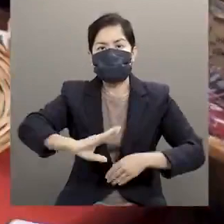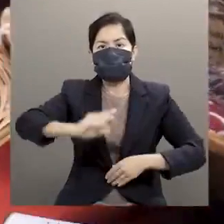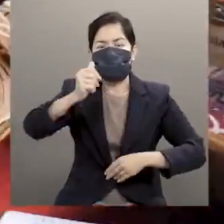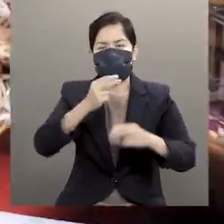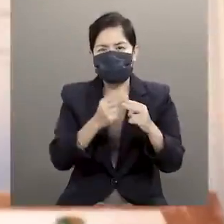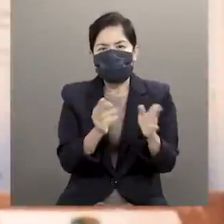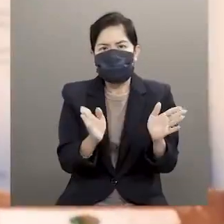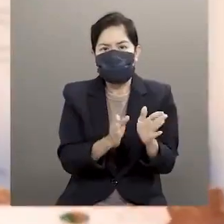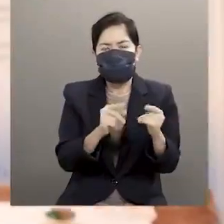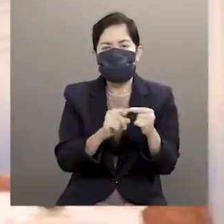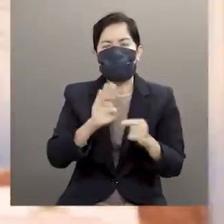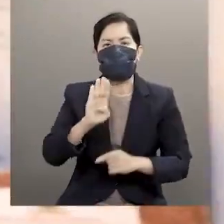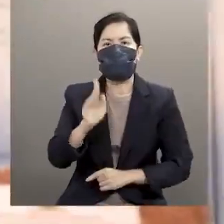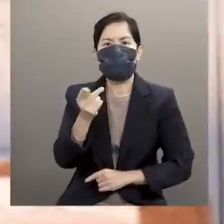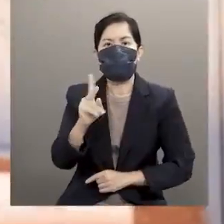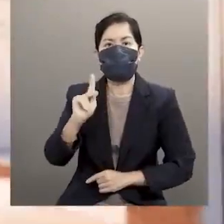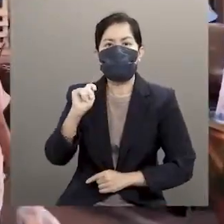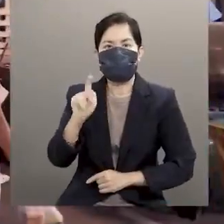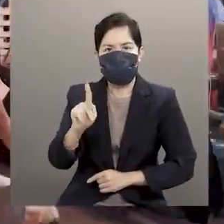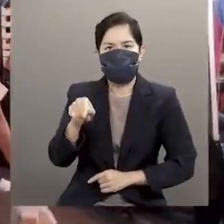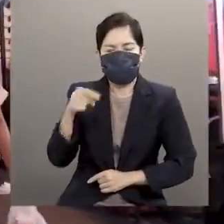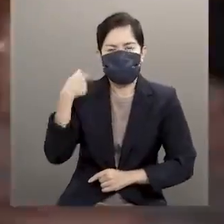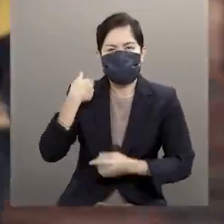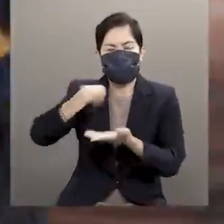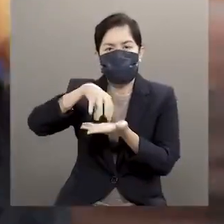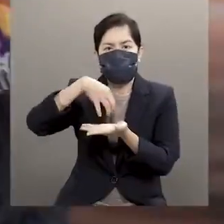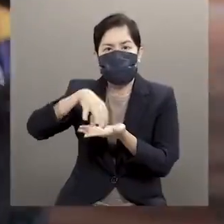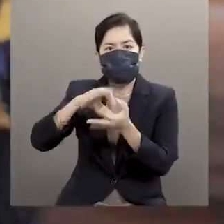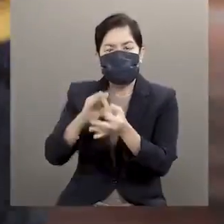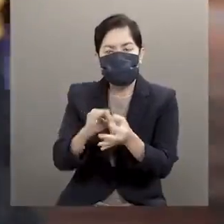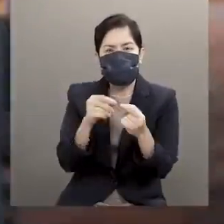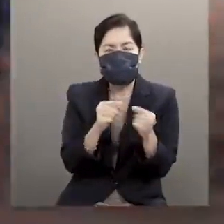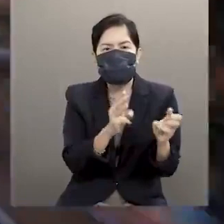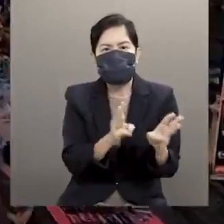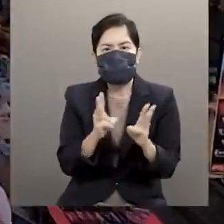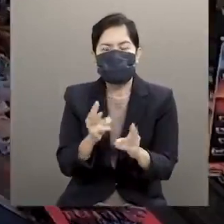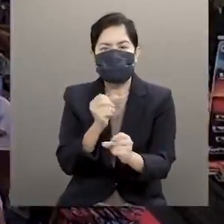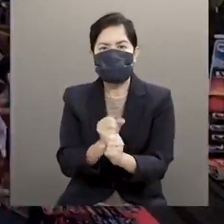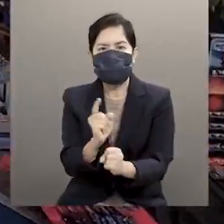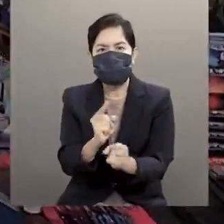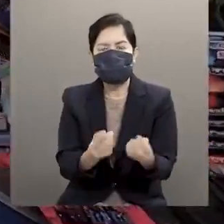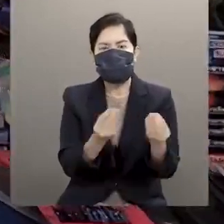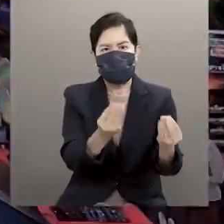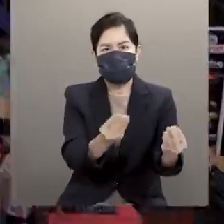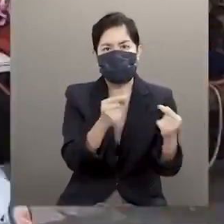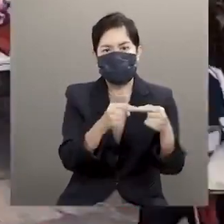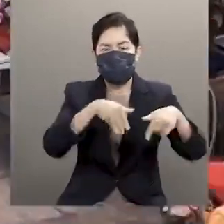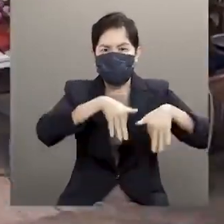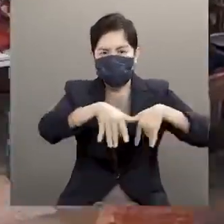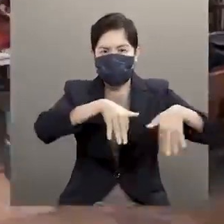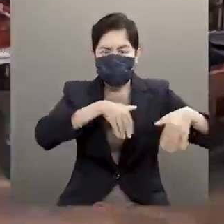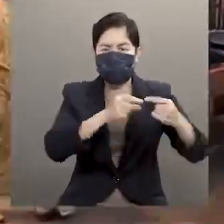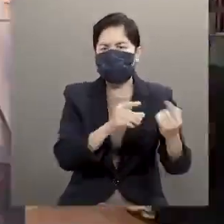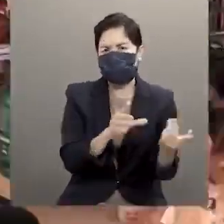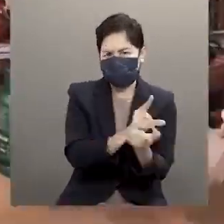ำเสนอเพื่ใหคนฆชมเห็นตัวอย่าง การสร้างททวัทธรณธรชุมชนให้เป็ทุนทาง nghi comes to men?เรื่องนี้จะความสำคญอย่าง